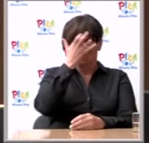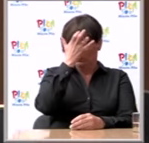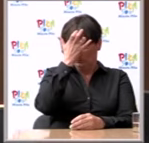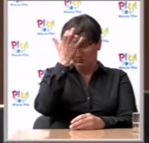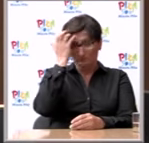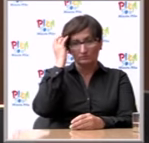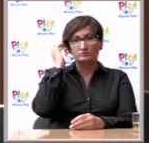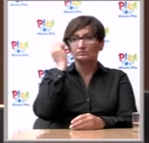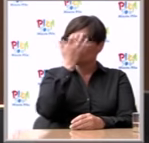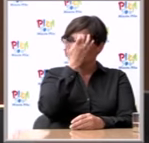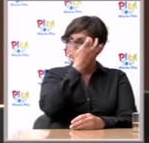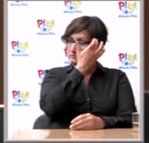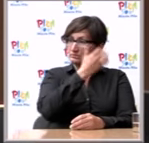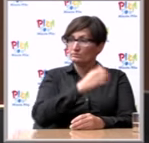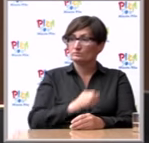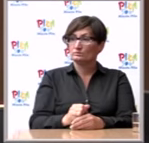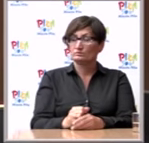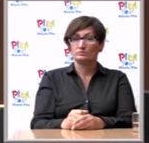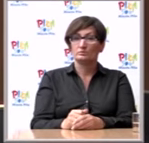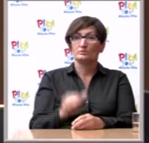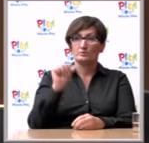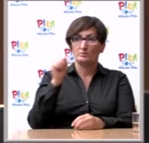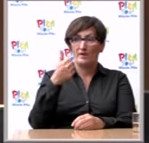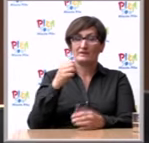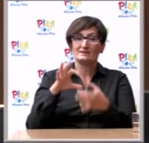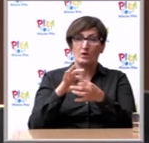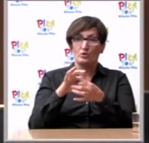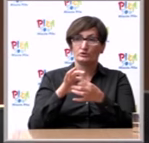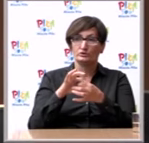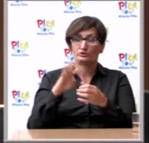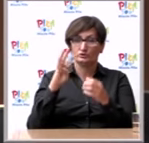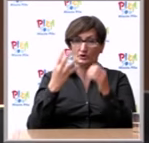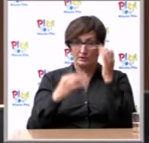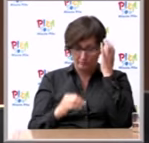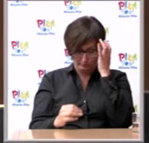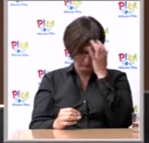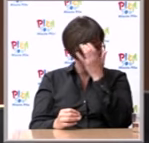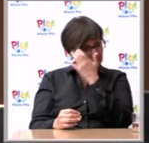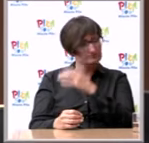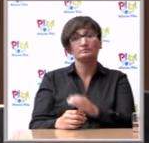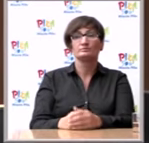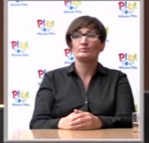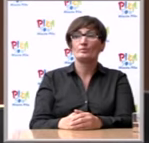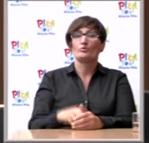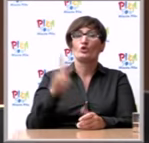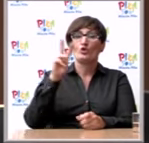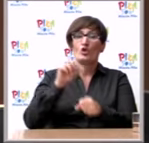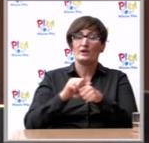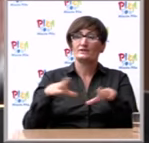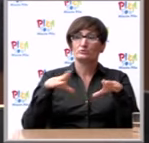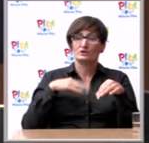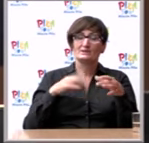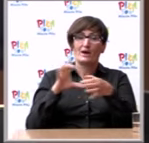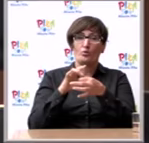W pierwszej kolejności będziemy głosowali załącznik numer 4. A zatem kto z panie, panów radnych jest za przyjęciem załącznika numer 4 do tej uchwały?